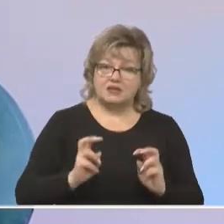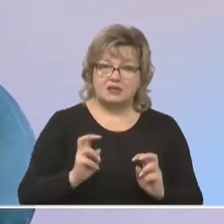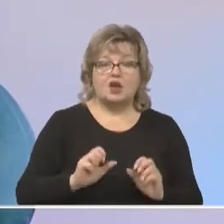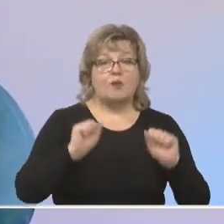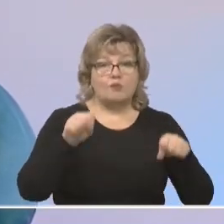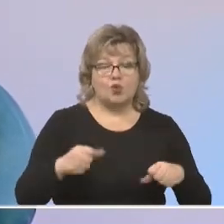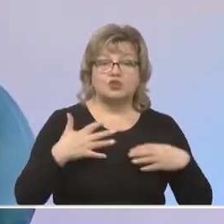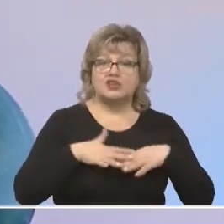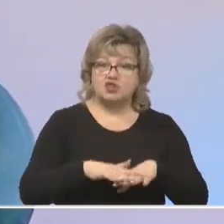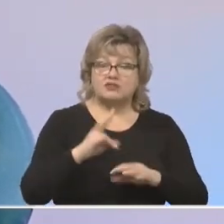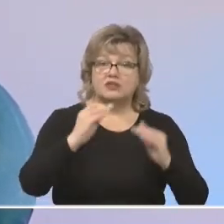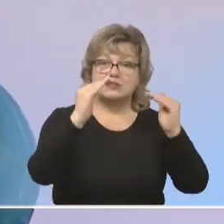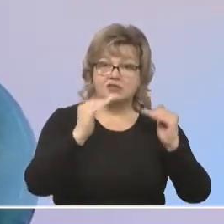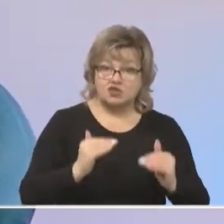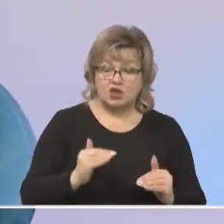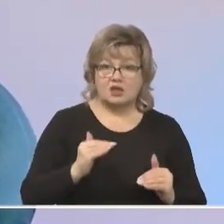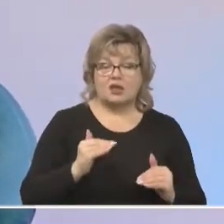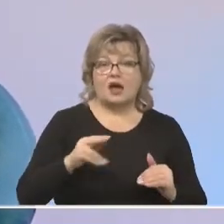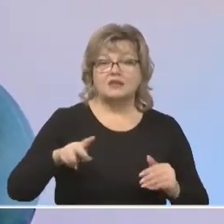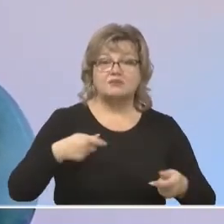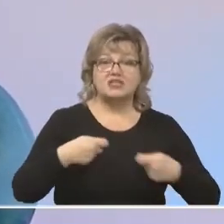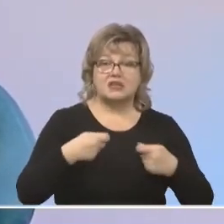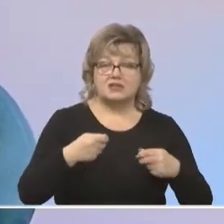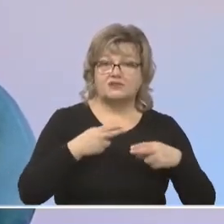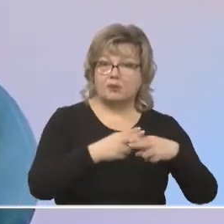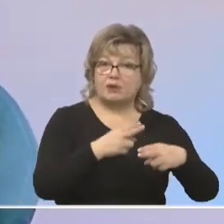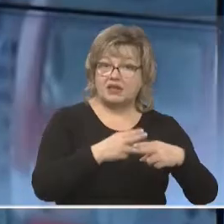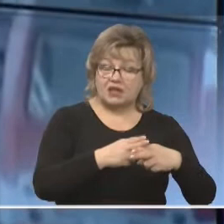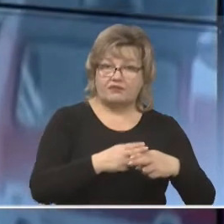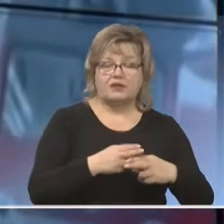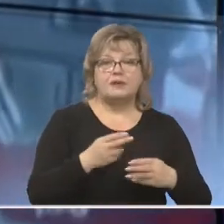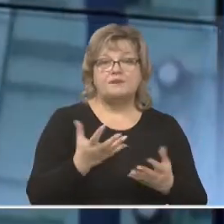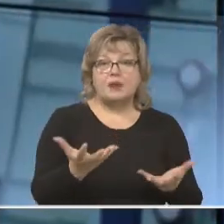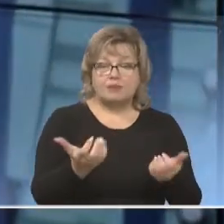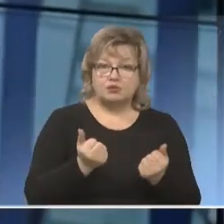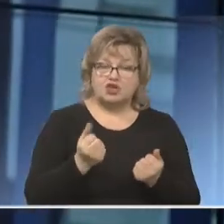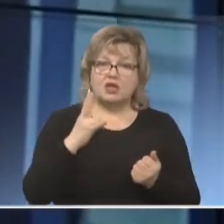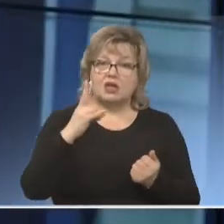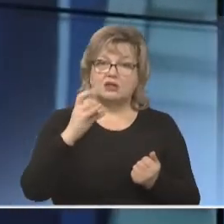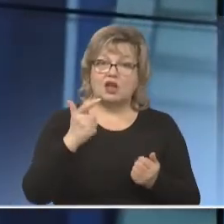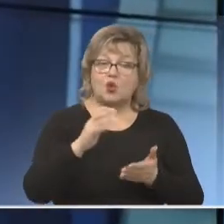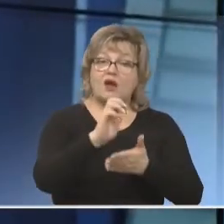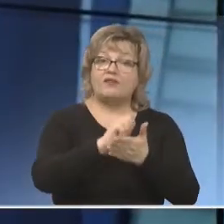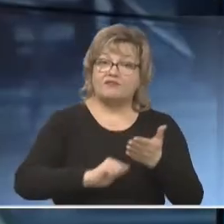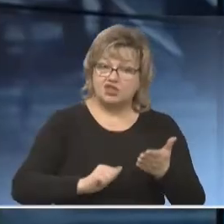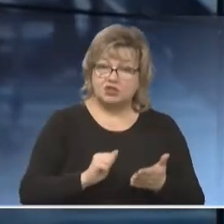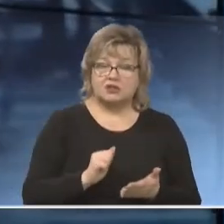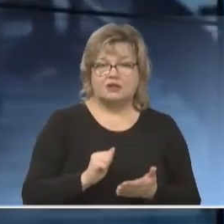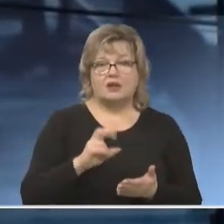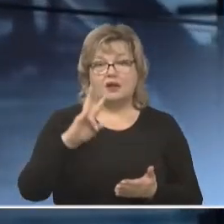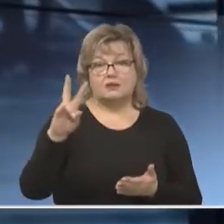могут рассчитывать на снижение административных барьеров, на получение инвестиционного налогового вычета,